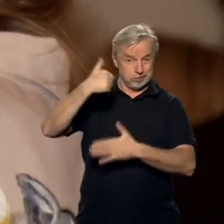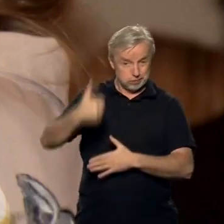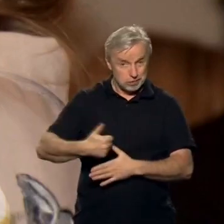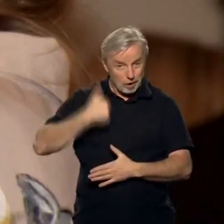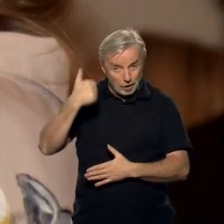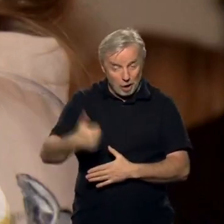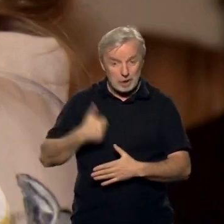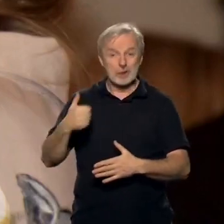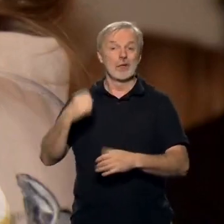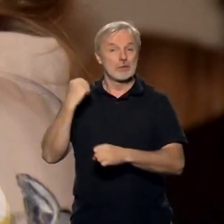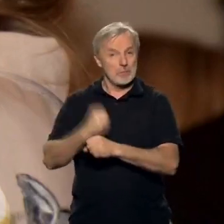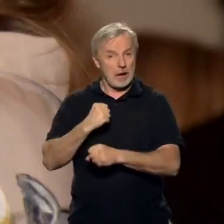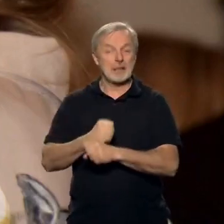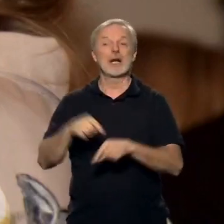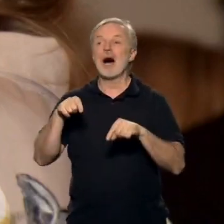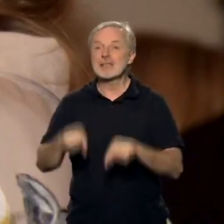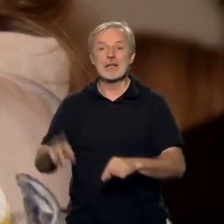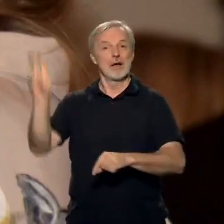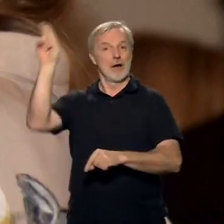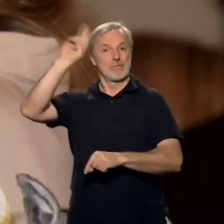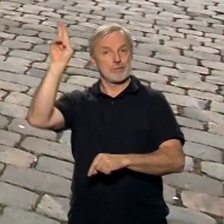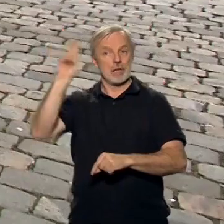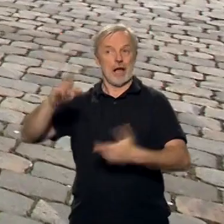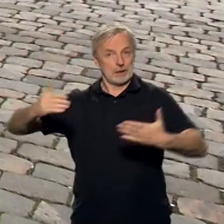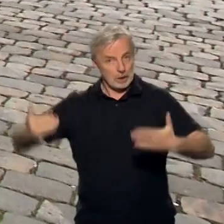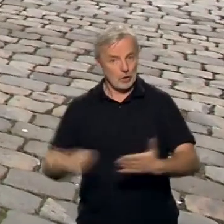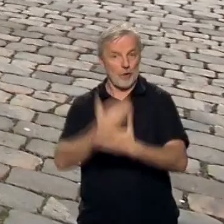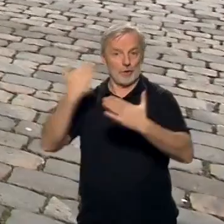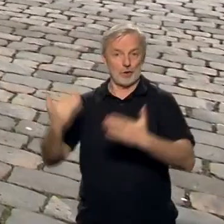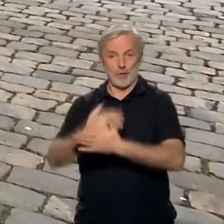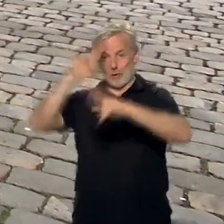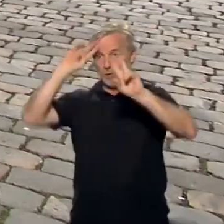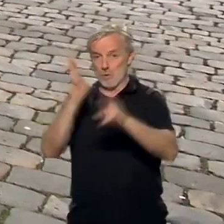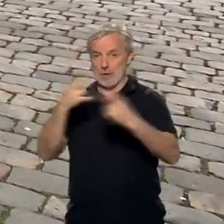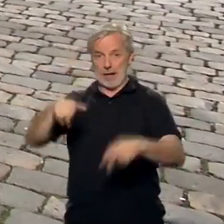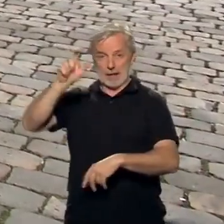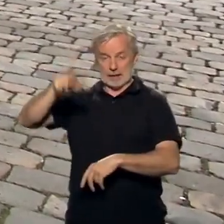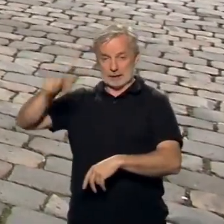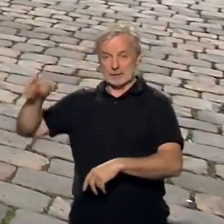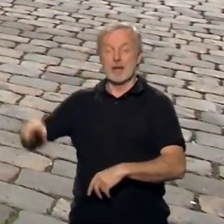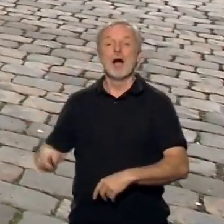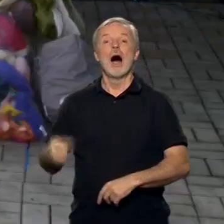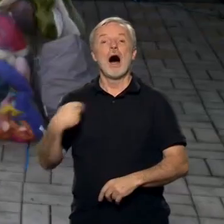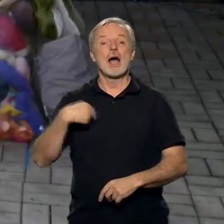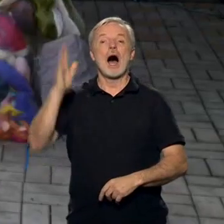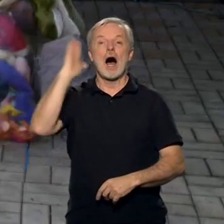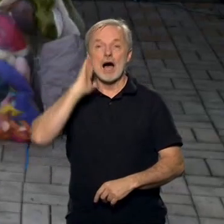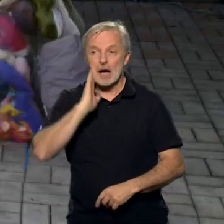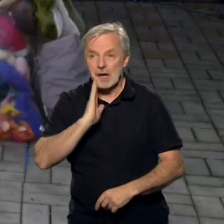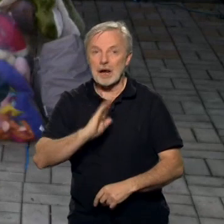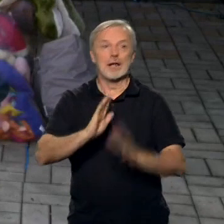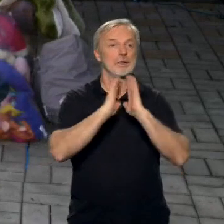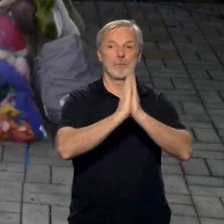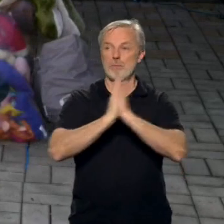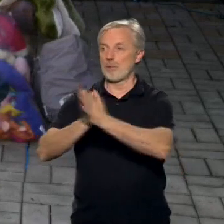složení a přidávají se k nám každý den další umělci. A já bych rád tímto oslovil